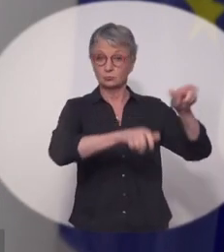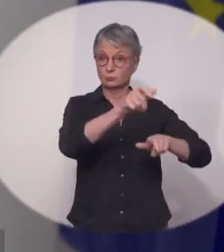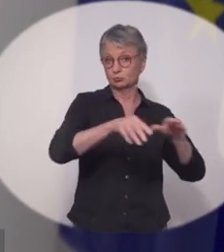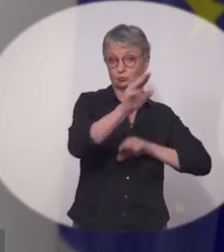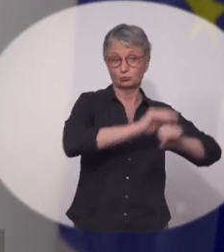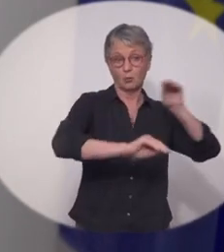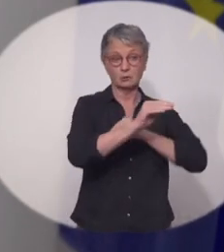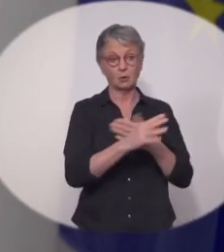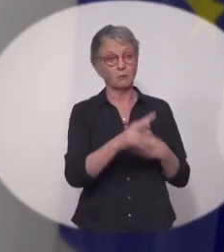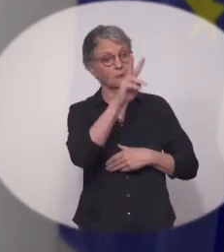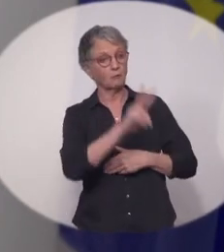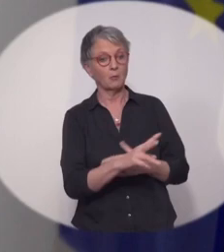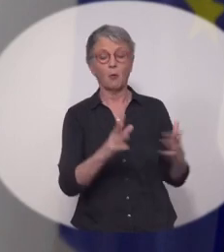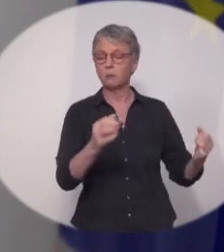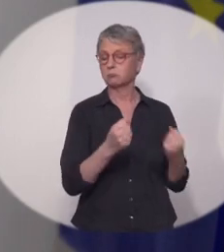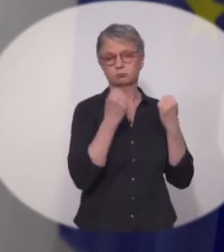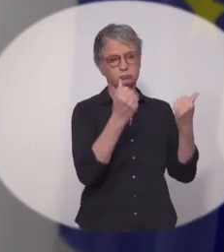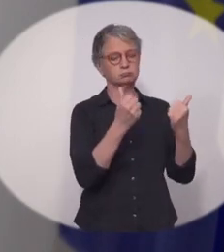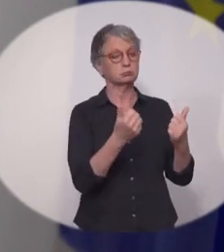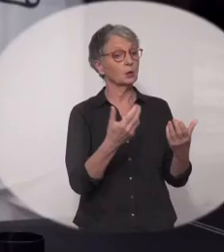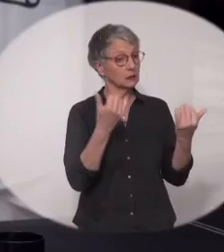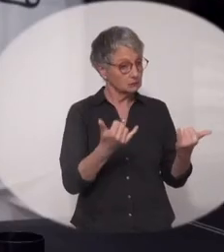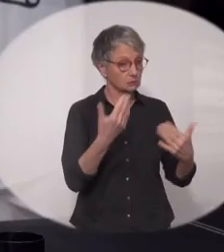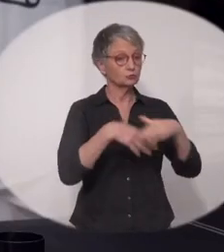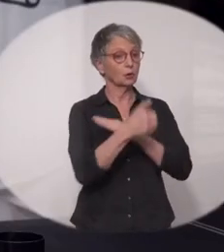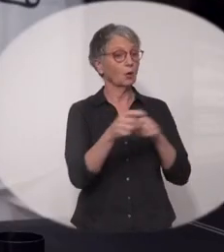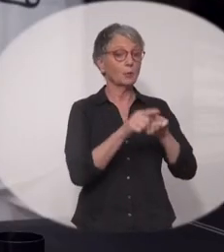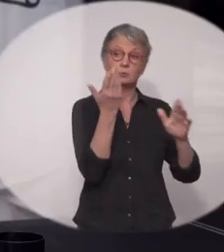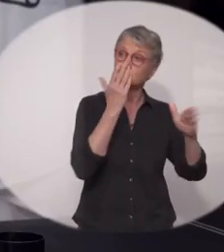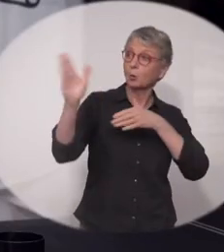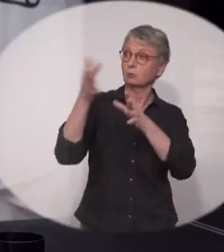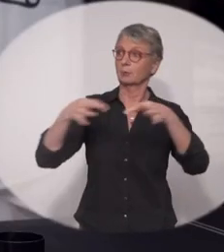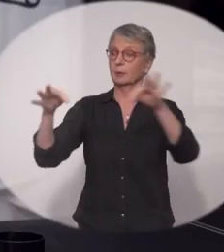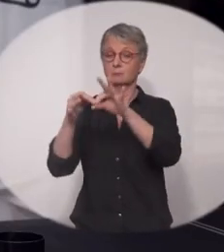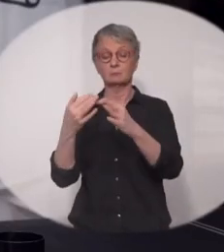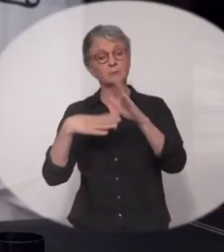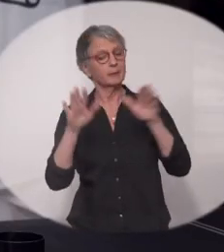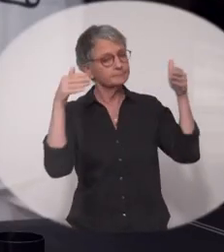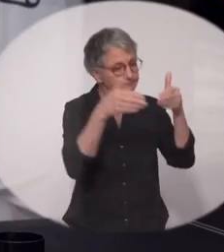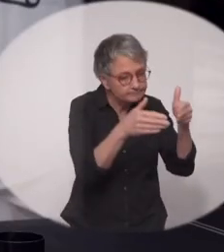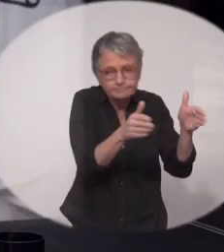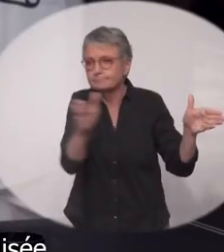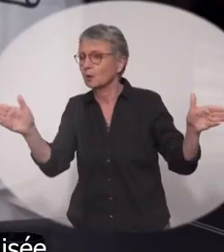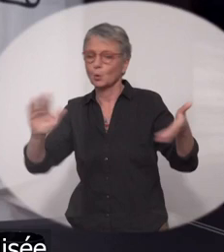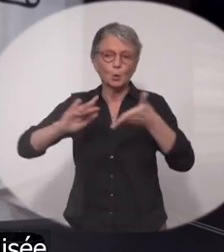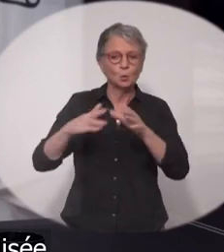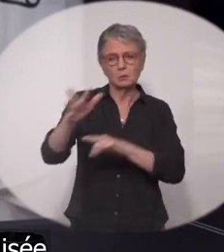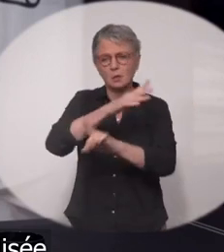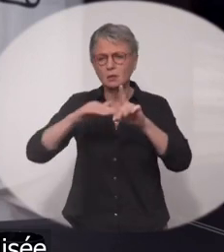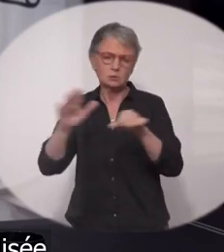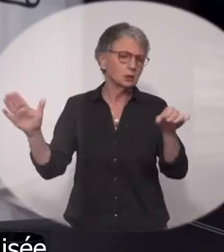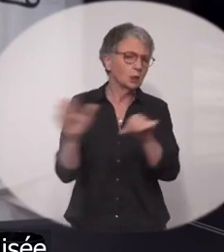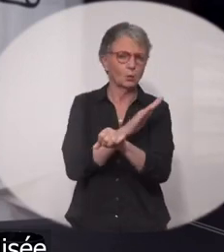souvent héroïques en corse comme ailleurs mais au delà de la communauté médicale et médico social c'est bien la société